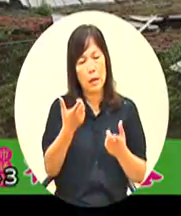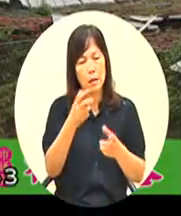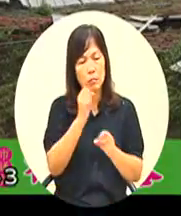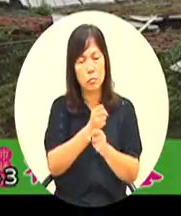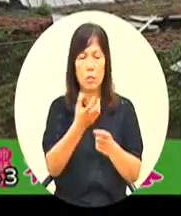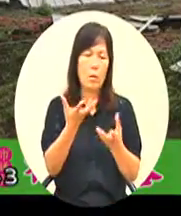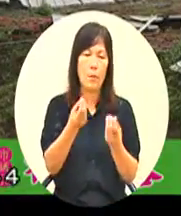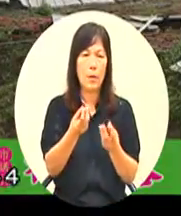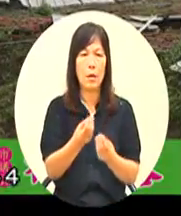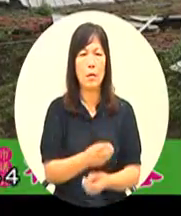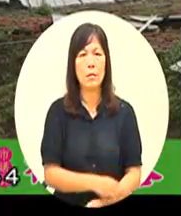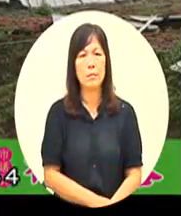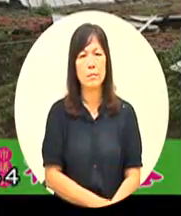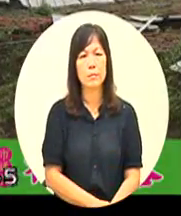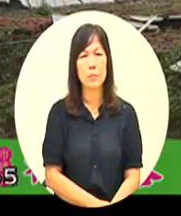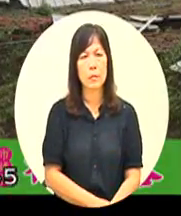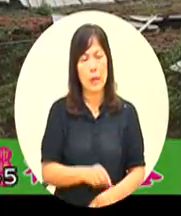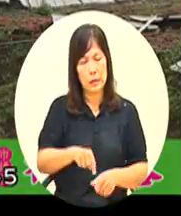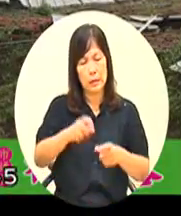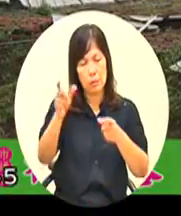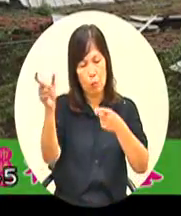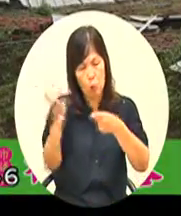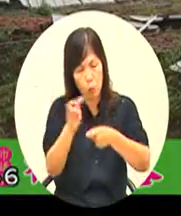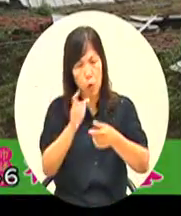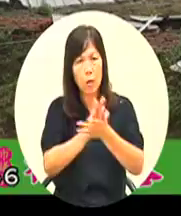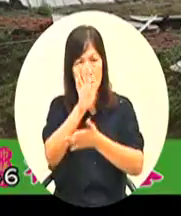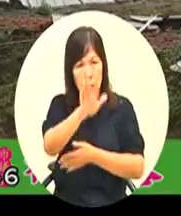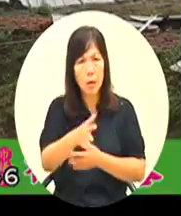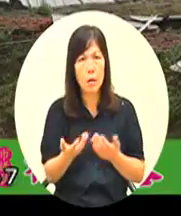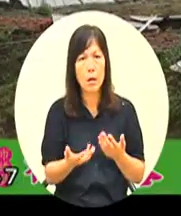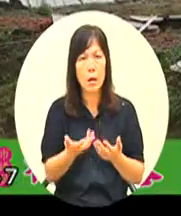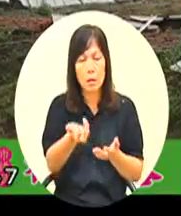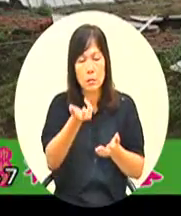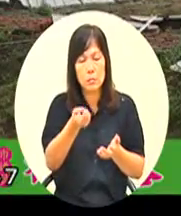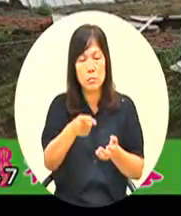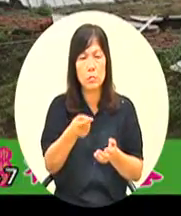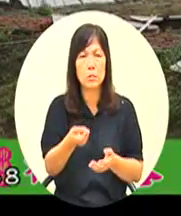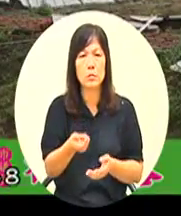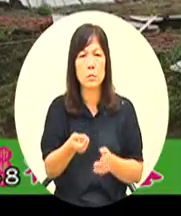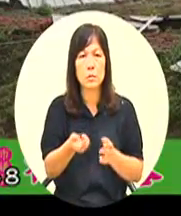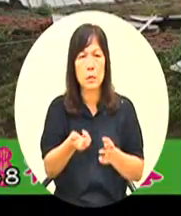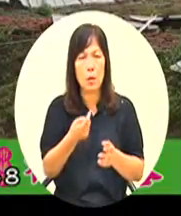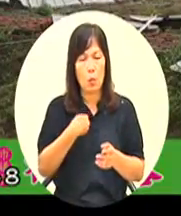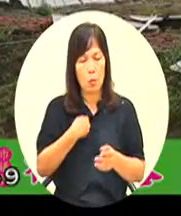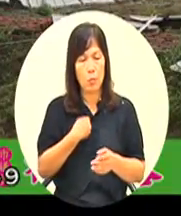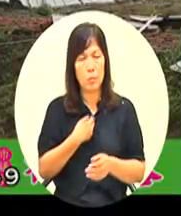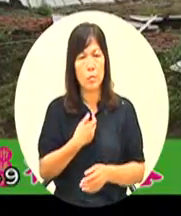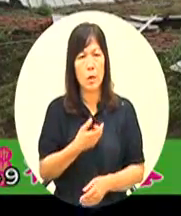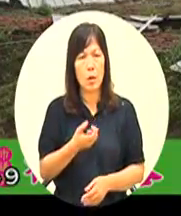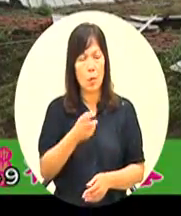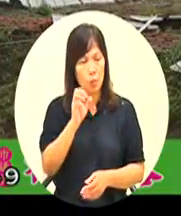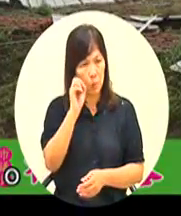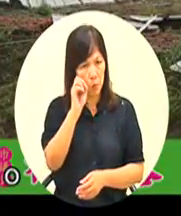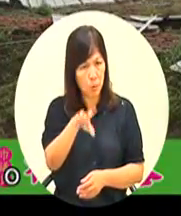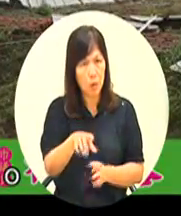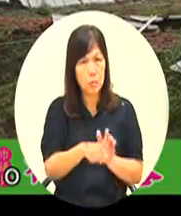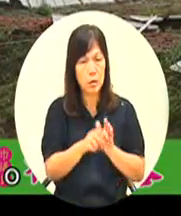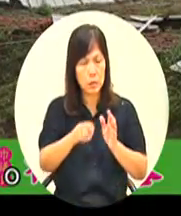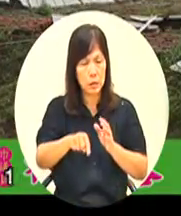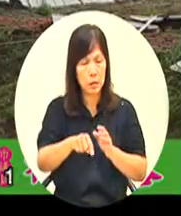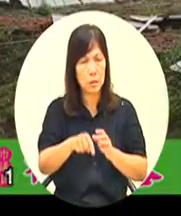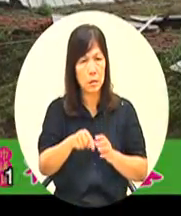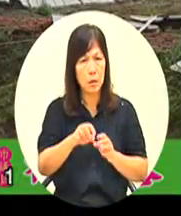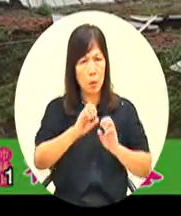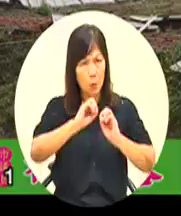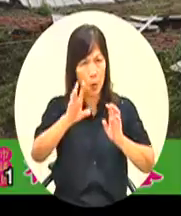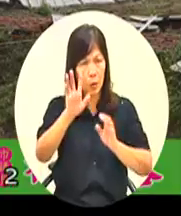改善。那因为这一次的台风这是之前本席有在议事厅有